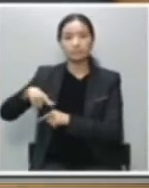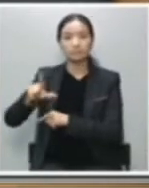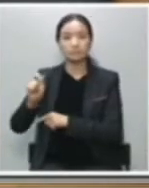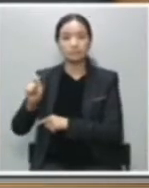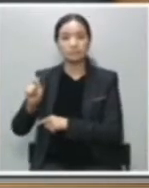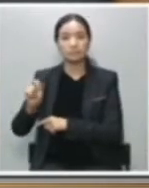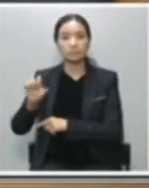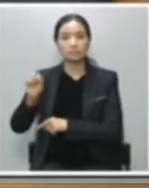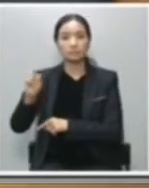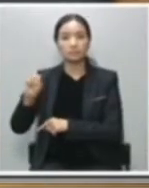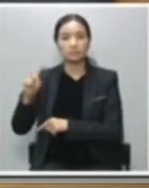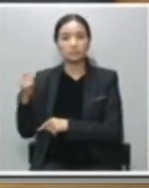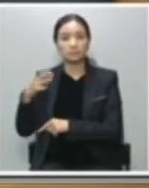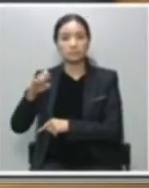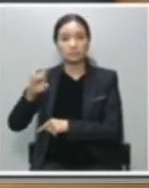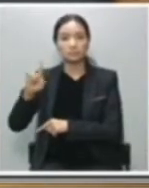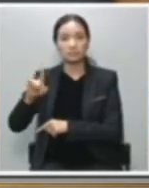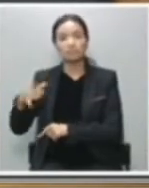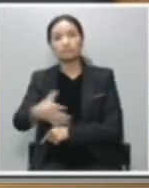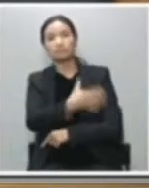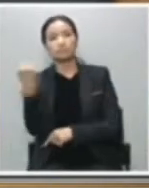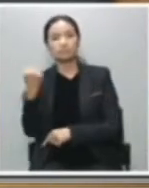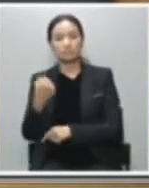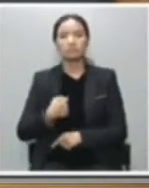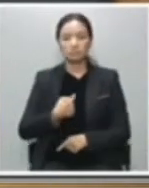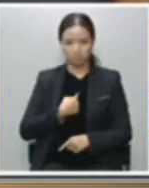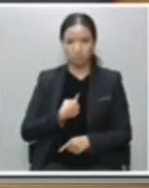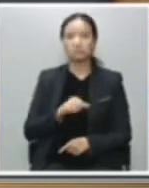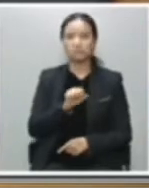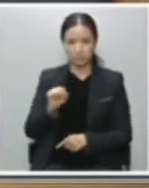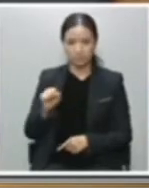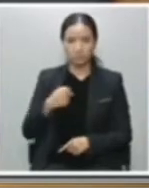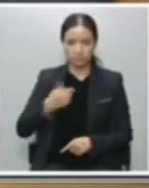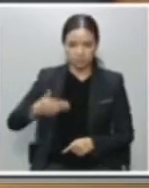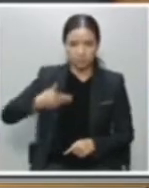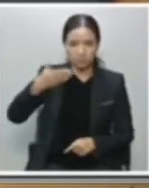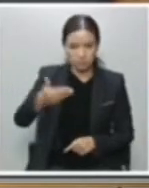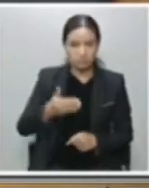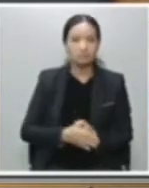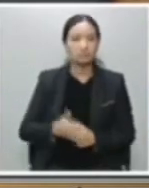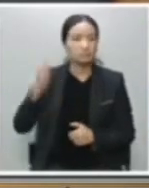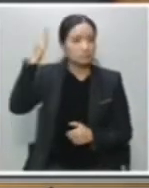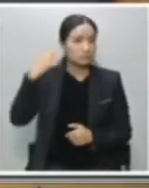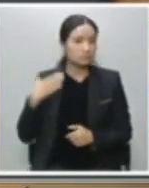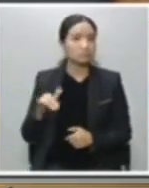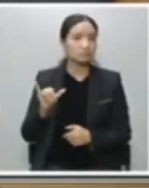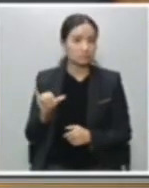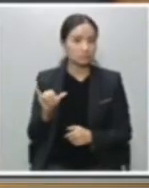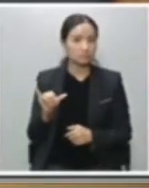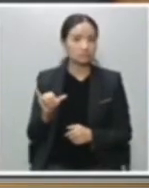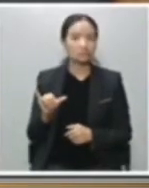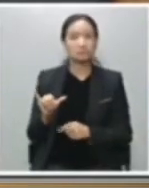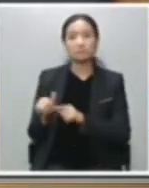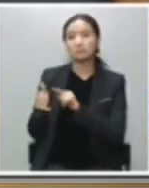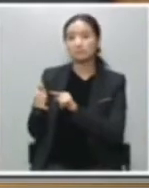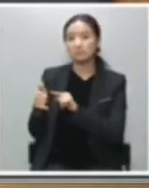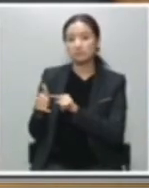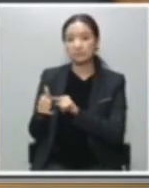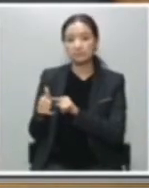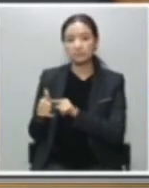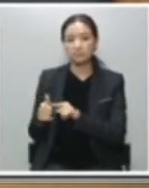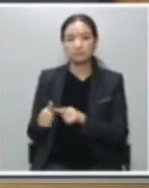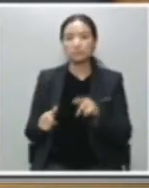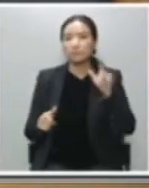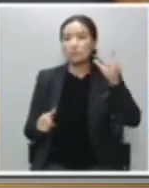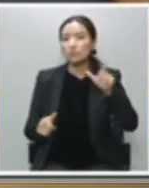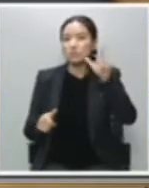ลินปฏิวัติตอนนั้นผมเป็นผู้แทนมารุ่นนางสาวยิ่งลักษณ์ชินวัตรนำโดยลุงตู่ผม